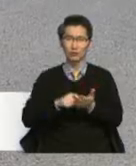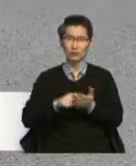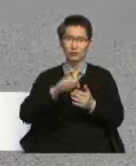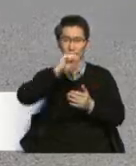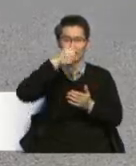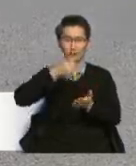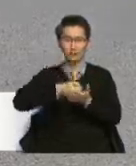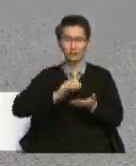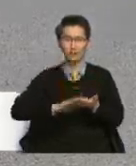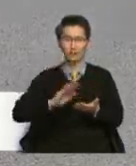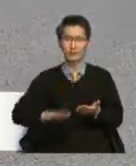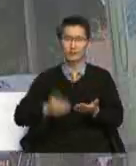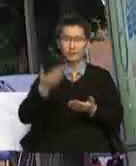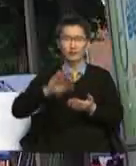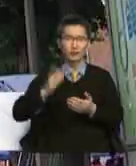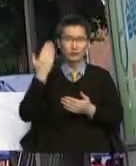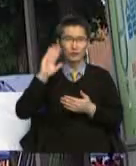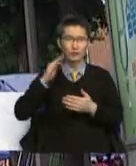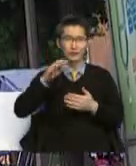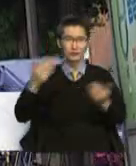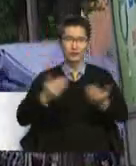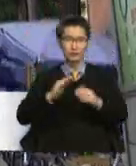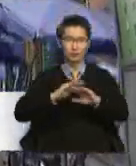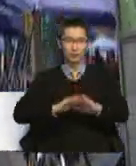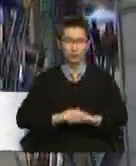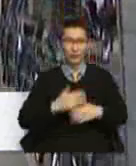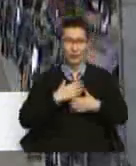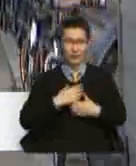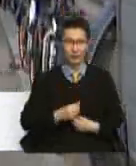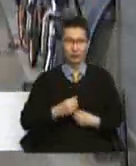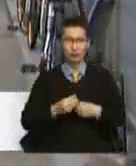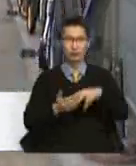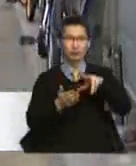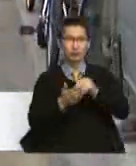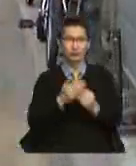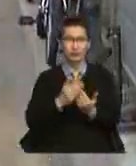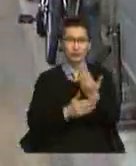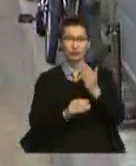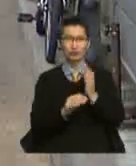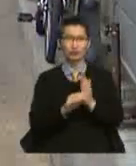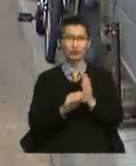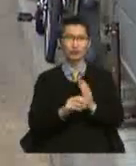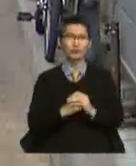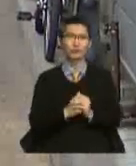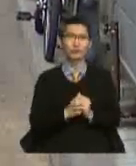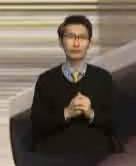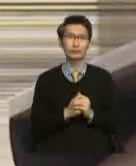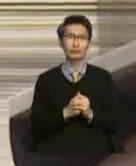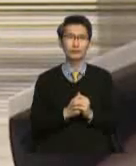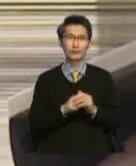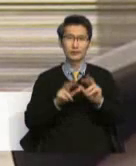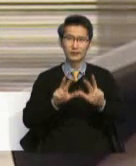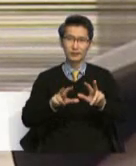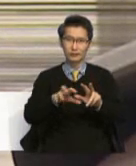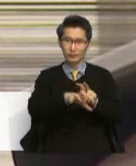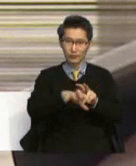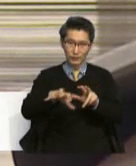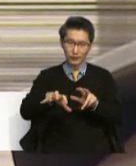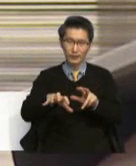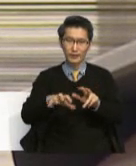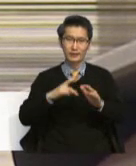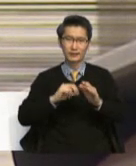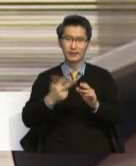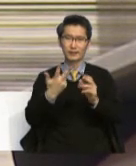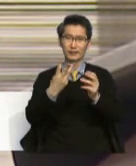상태입니다. 그런데 최근 해당 사업을 두고 안정성 문제가 거론되고 있습니다. 현재 해당 구간에